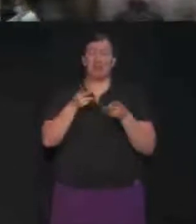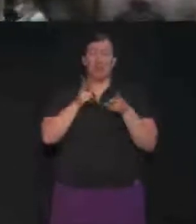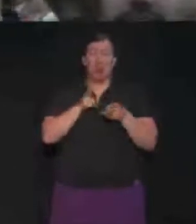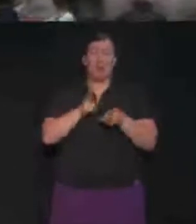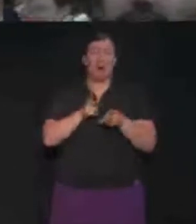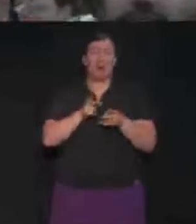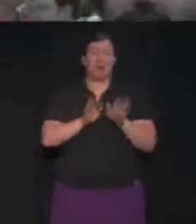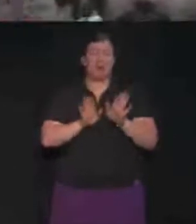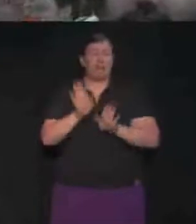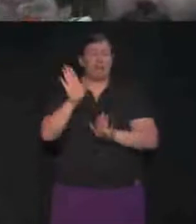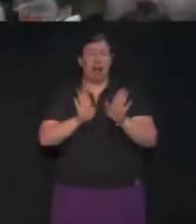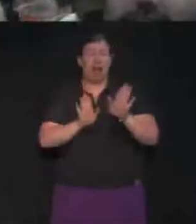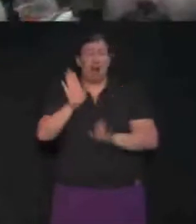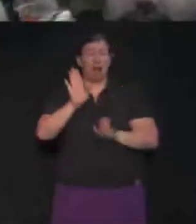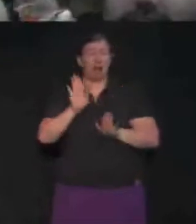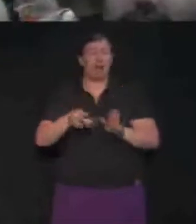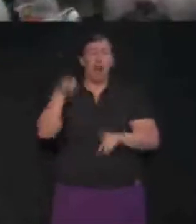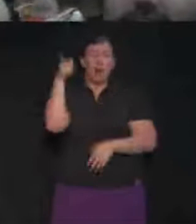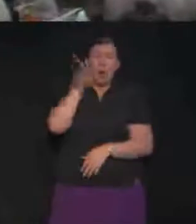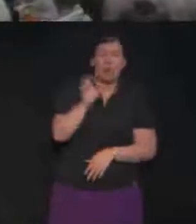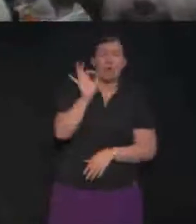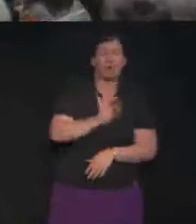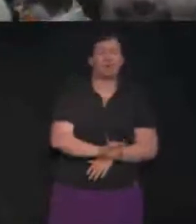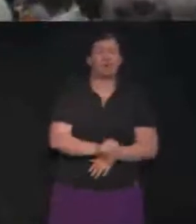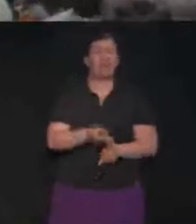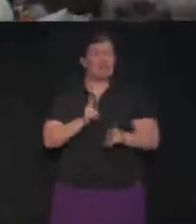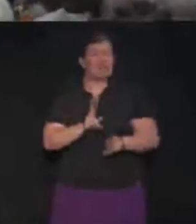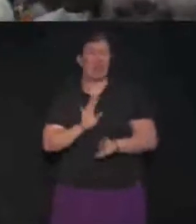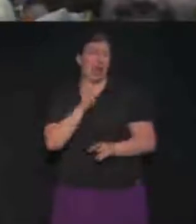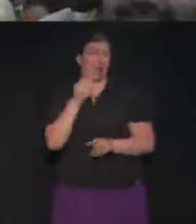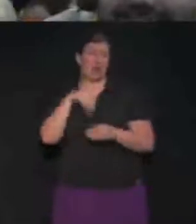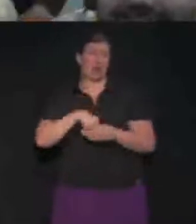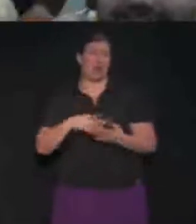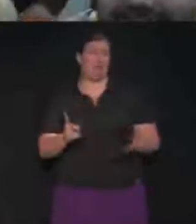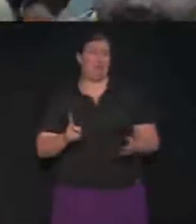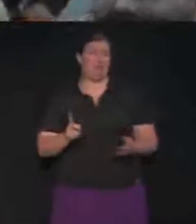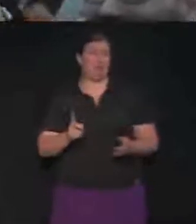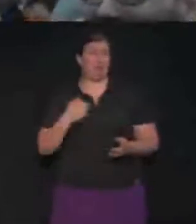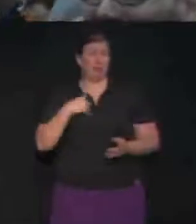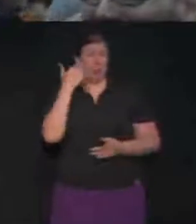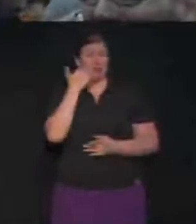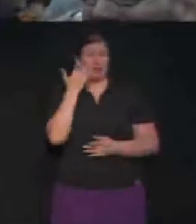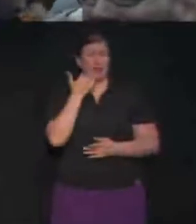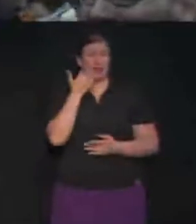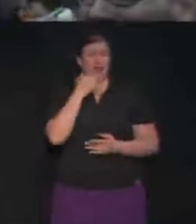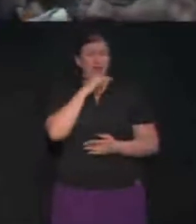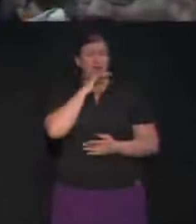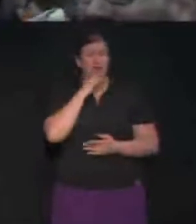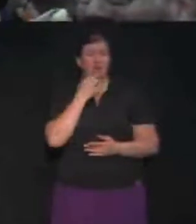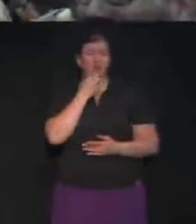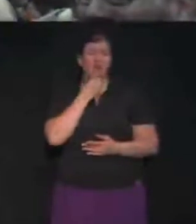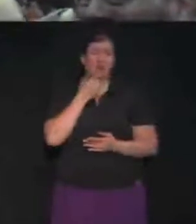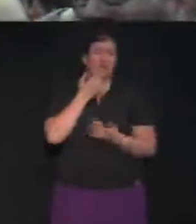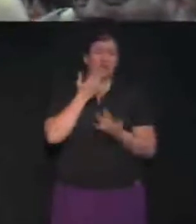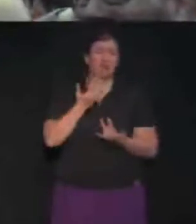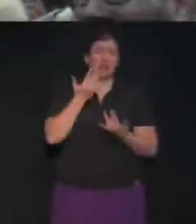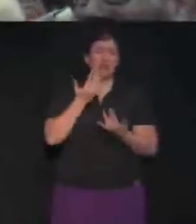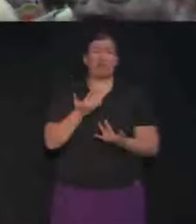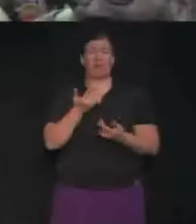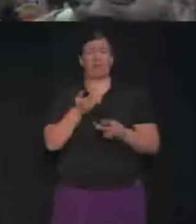und wir uns jetzt auch überlegen müssen wie viel Sicherheit wir uns denn ja